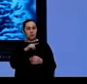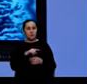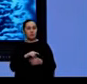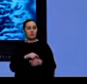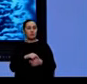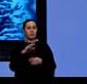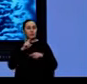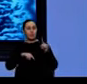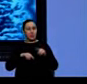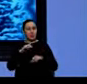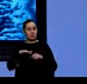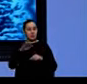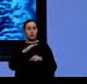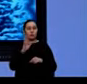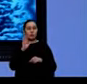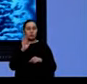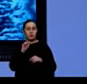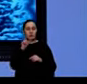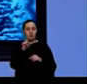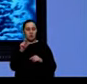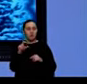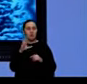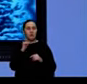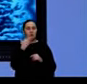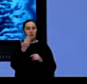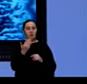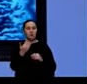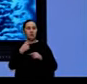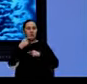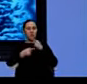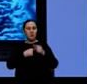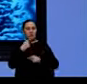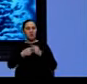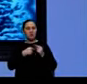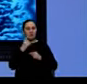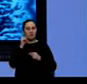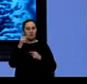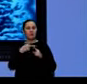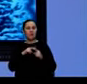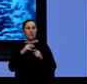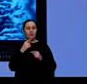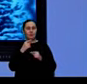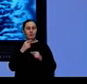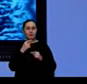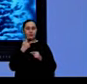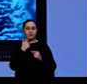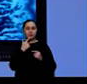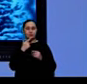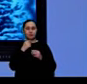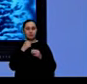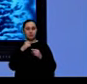эшитинг. Ватан бу инсон ва унинг авлод аждодлари киндик қони